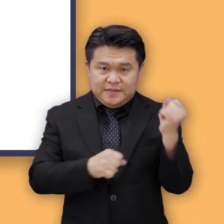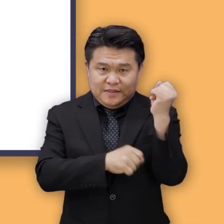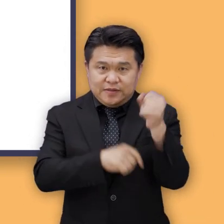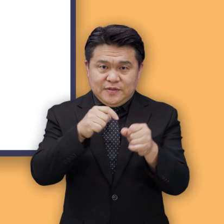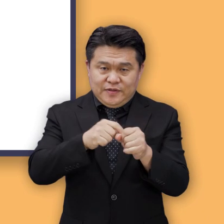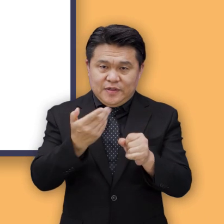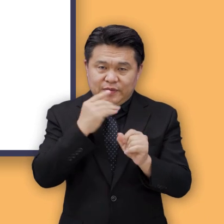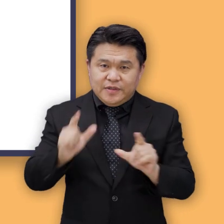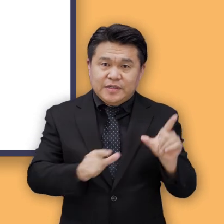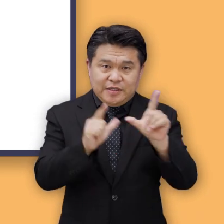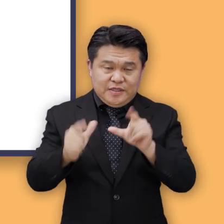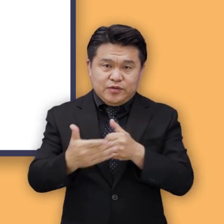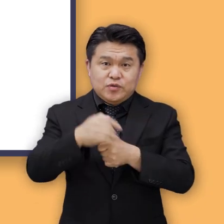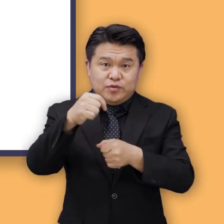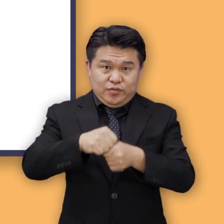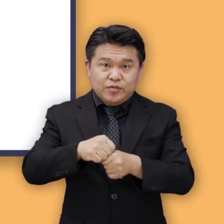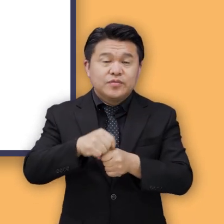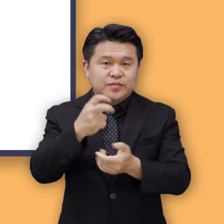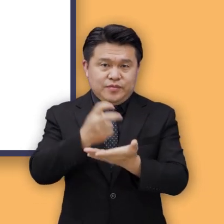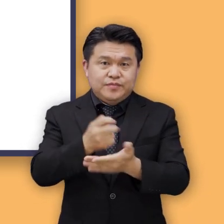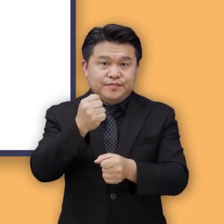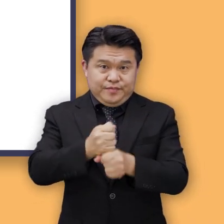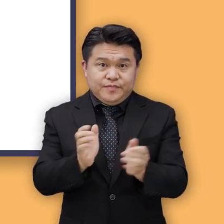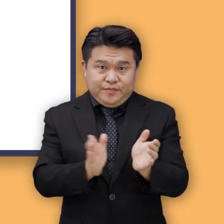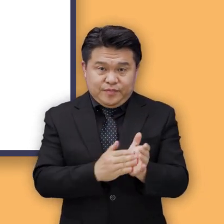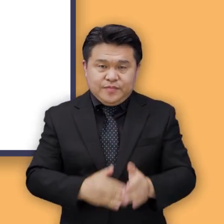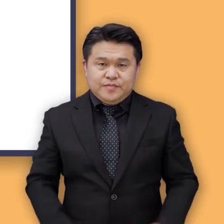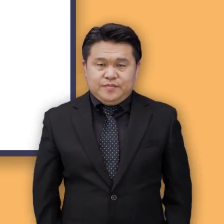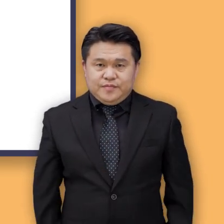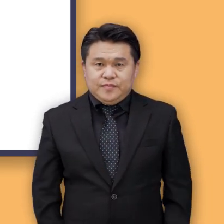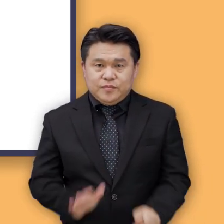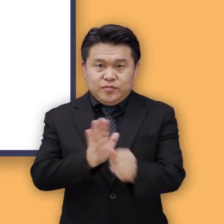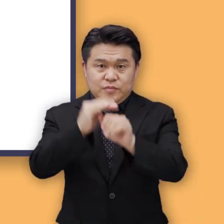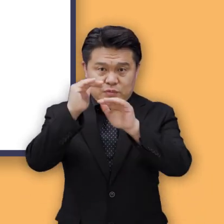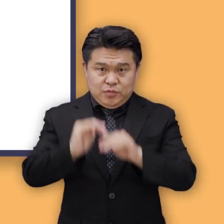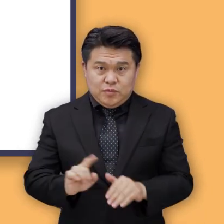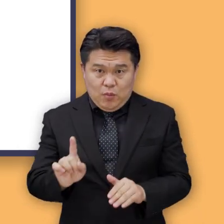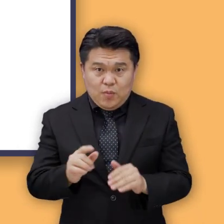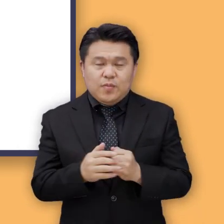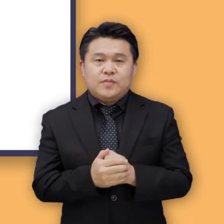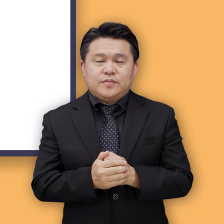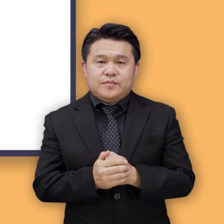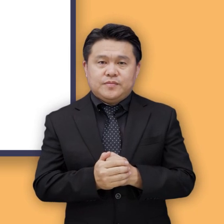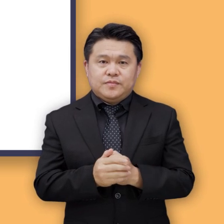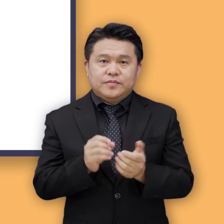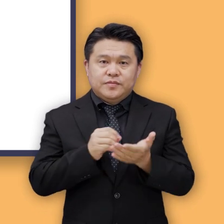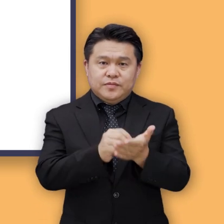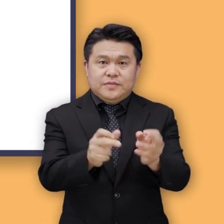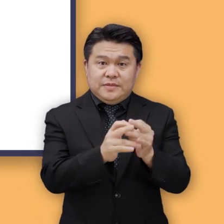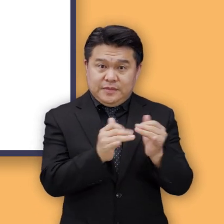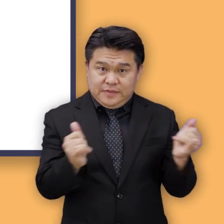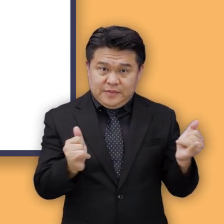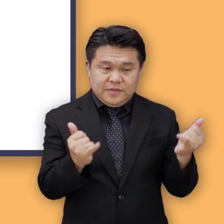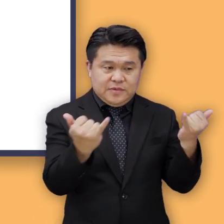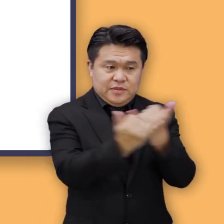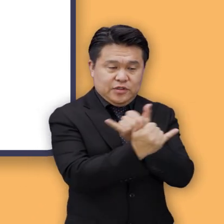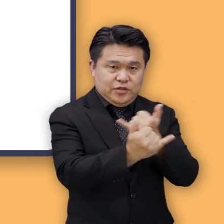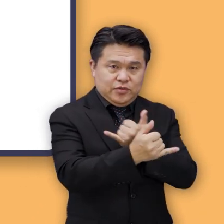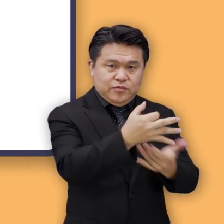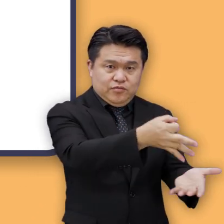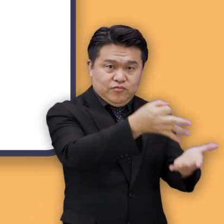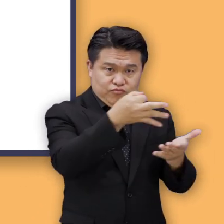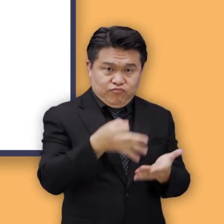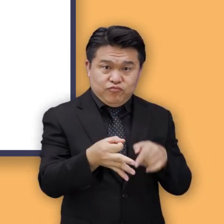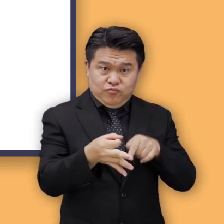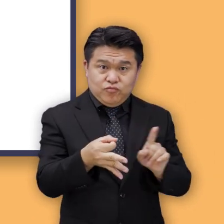차원에서 만들어진 제도라고 할 수 있습니다. 지원 내용을 좀 더 자세히 살펴보면 등록된 장애인이 친족으로부터